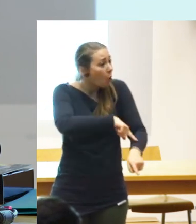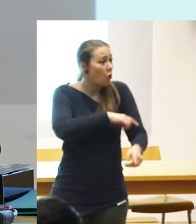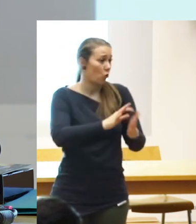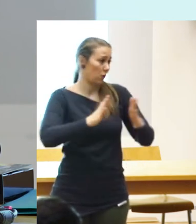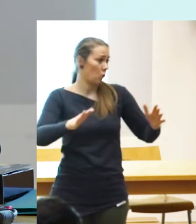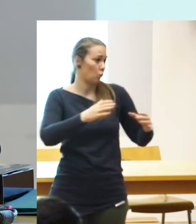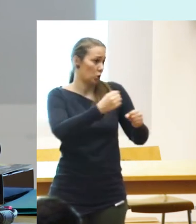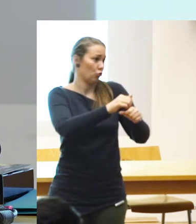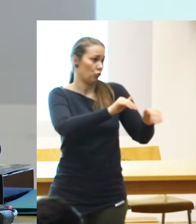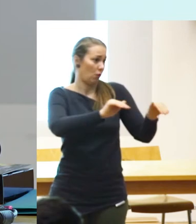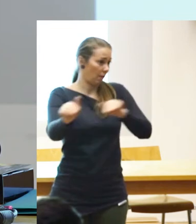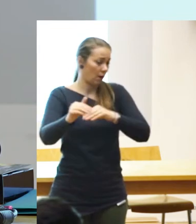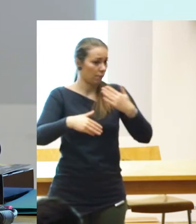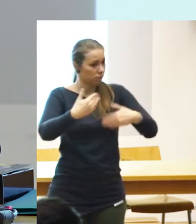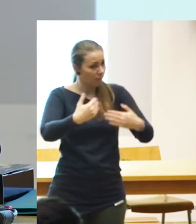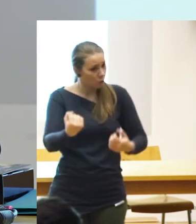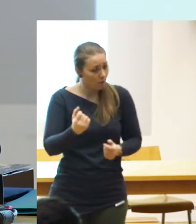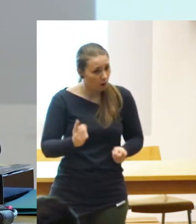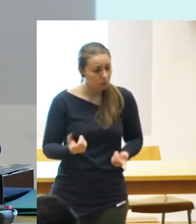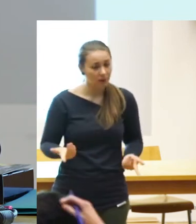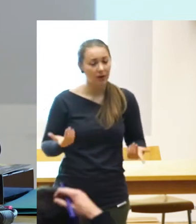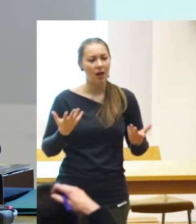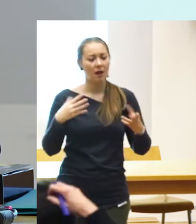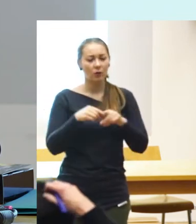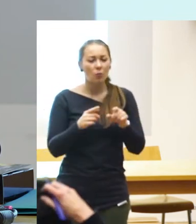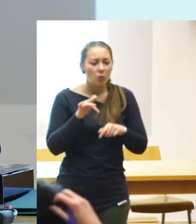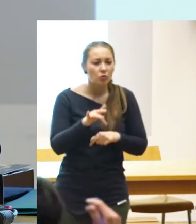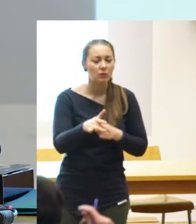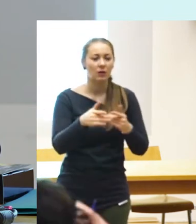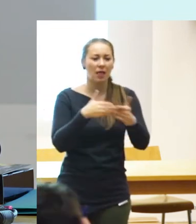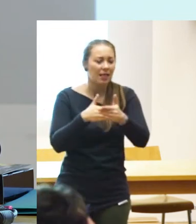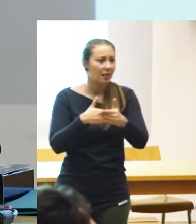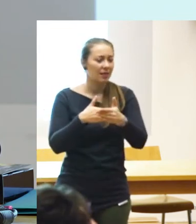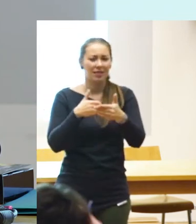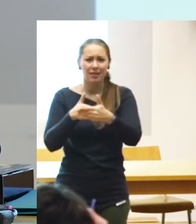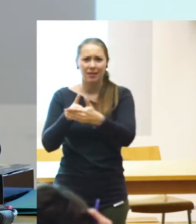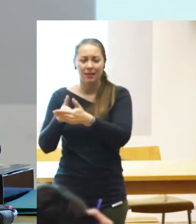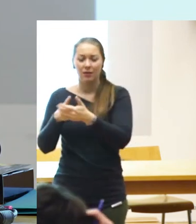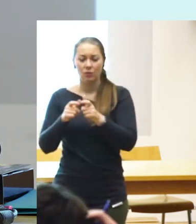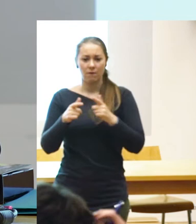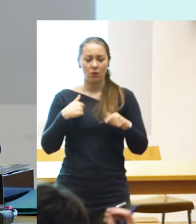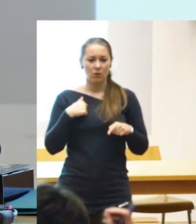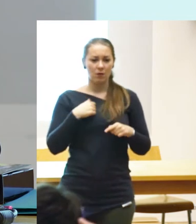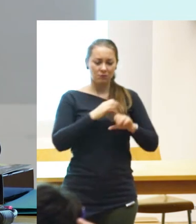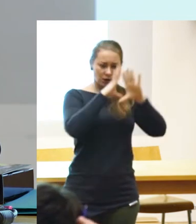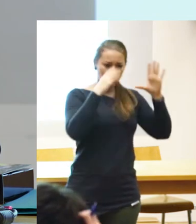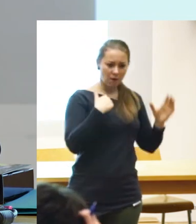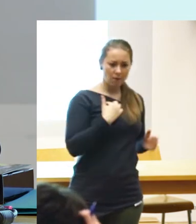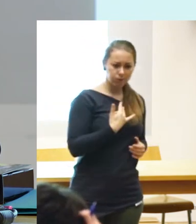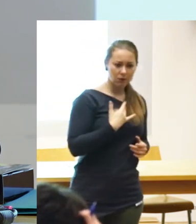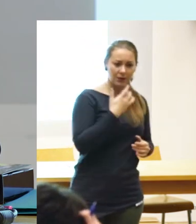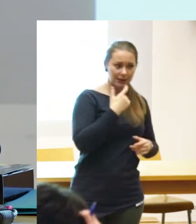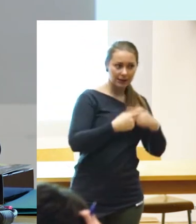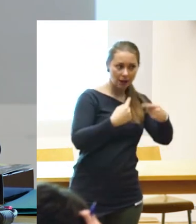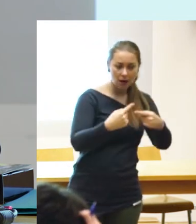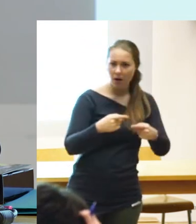samozřejmě narážíte na představy, které nekorespondují s tím, jakým způsobem se o